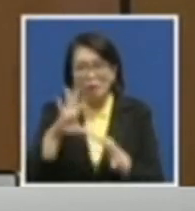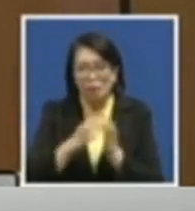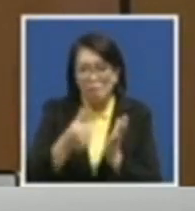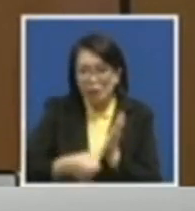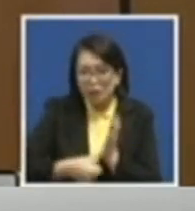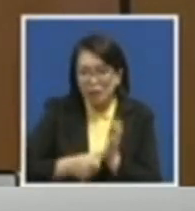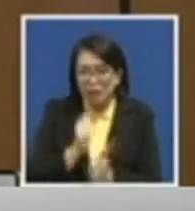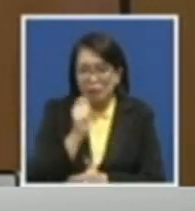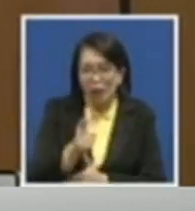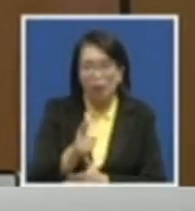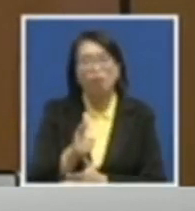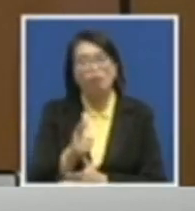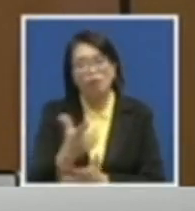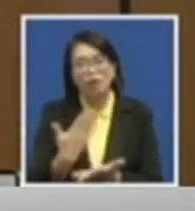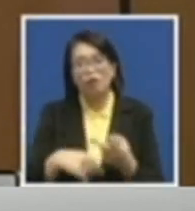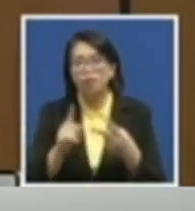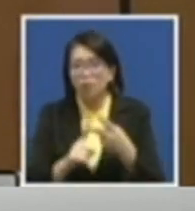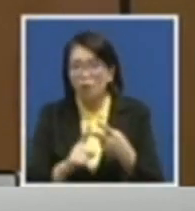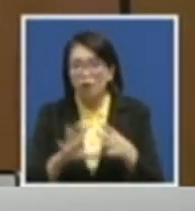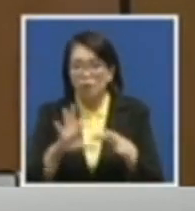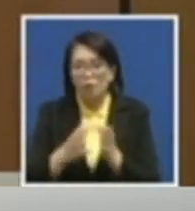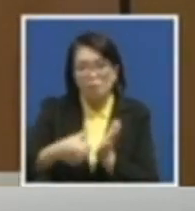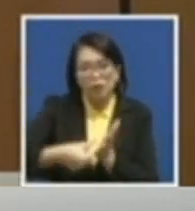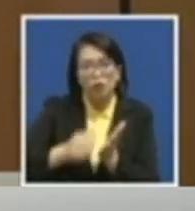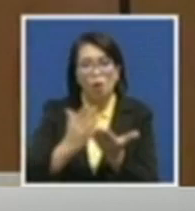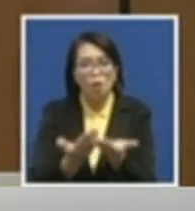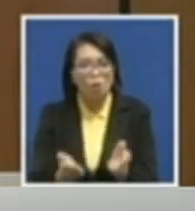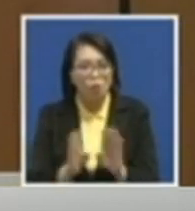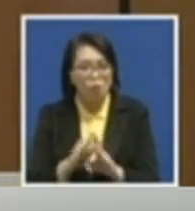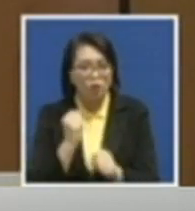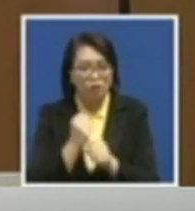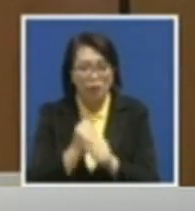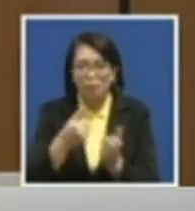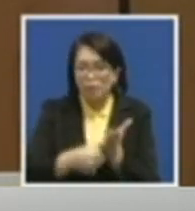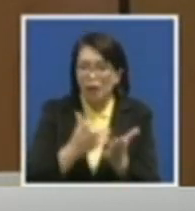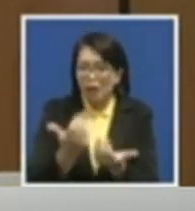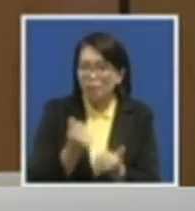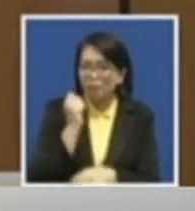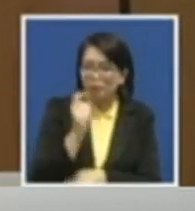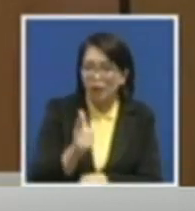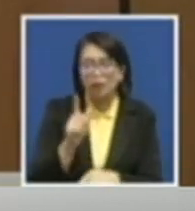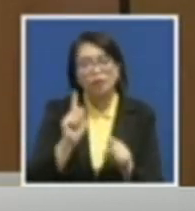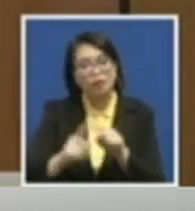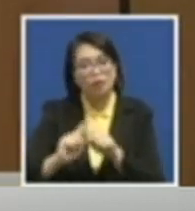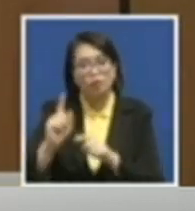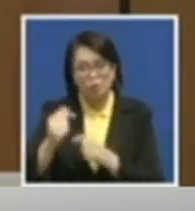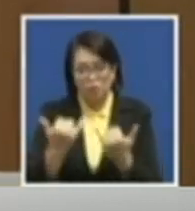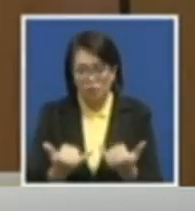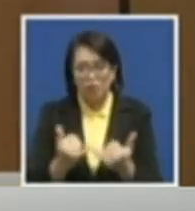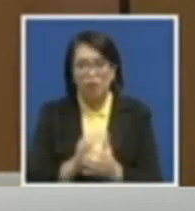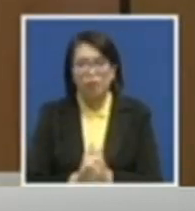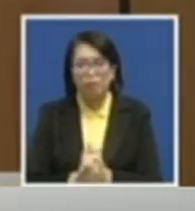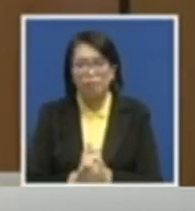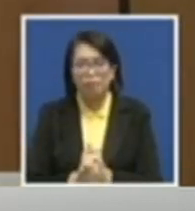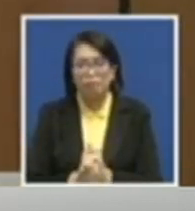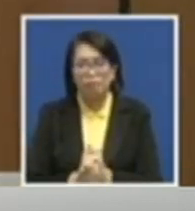ช่นะอันนี้คือนโยบายแบบเนี้ยมันไม่มีอยู่ใช่ไหมก็คือแบบมันไม่มีอยู่ในตัวนโยบายที่แถลงเพราะว่